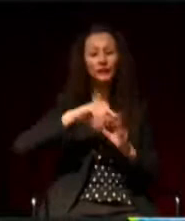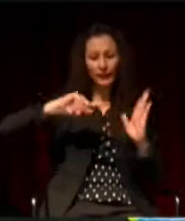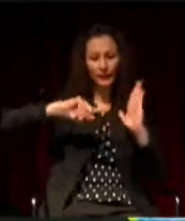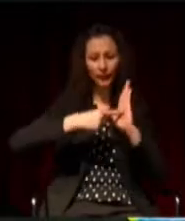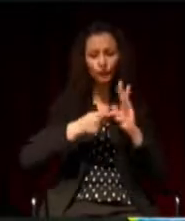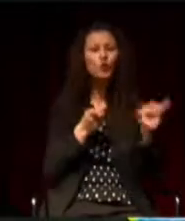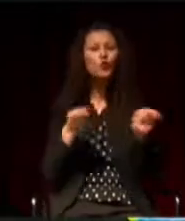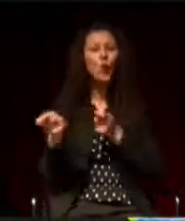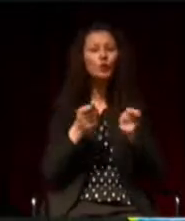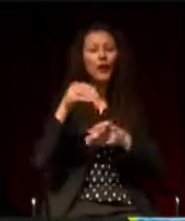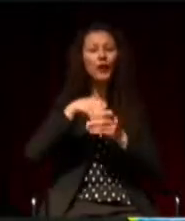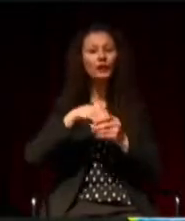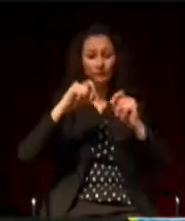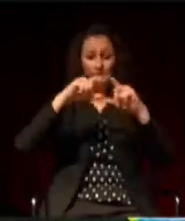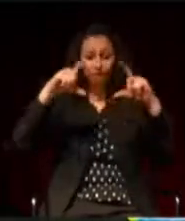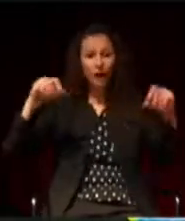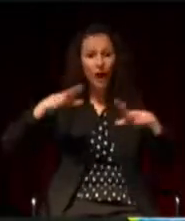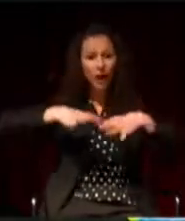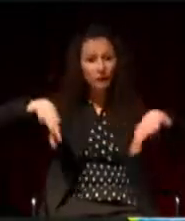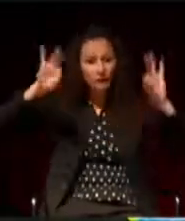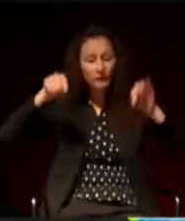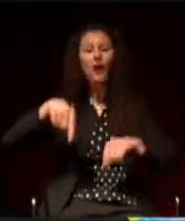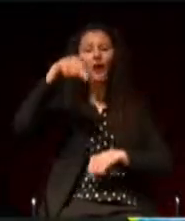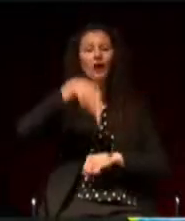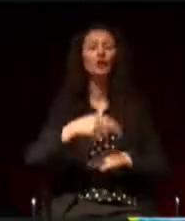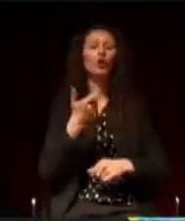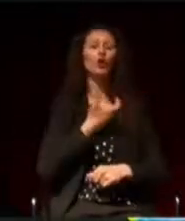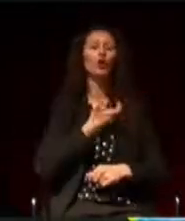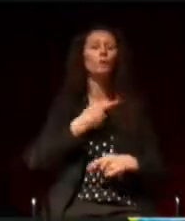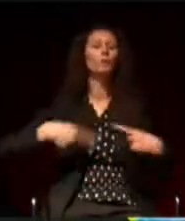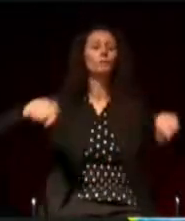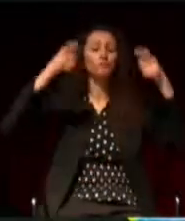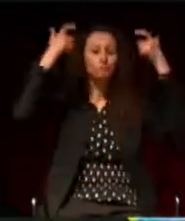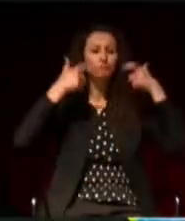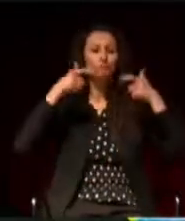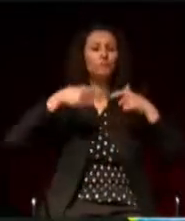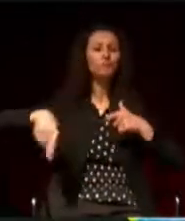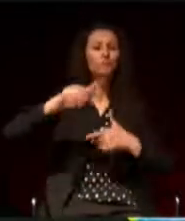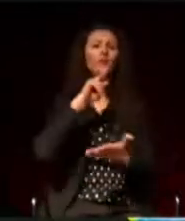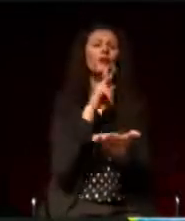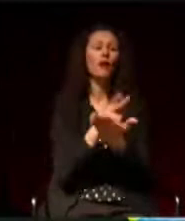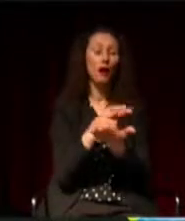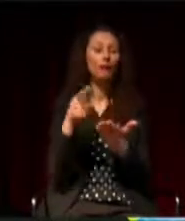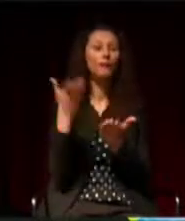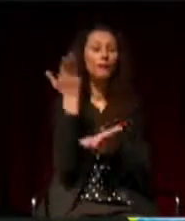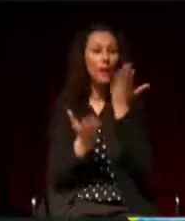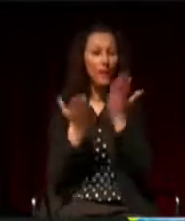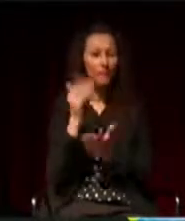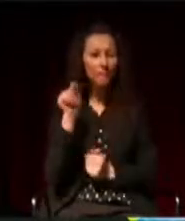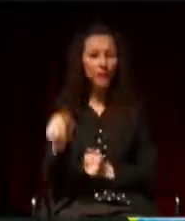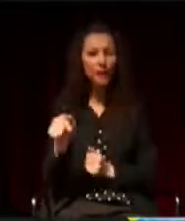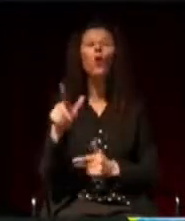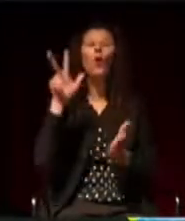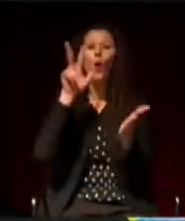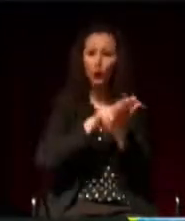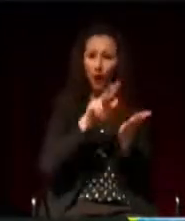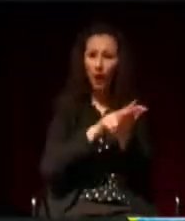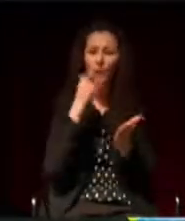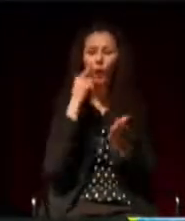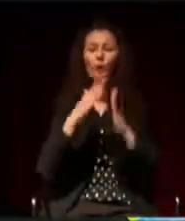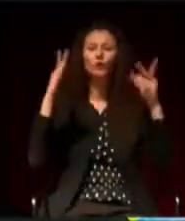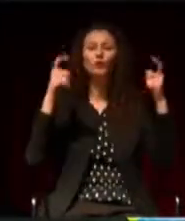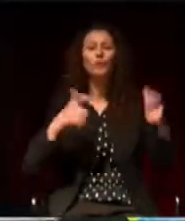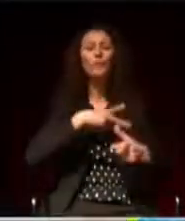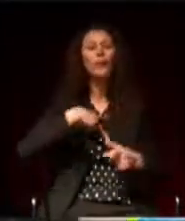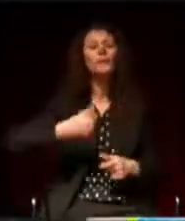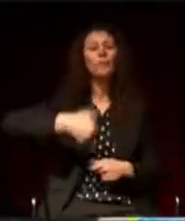edilip koordinatlı kroki şeklinde hazırlanarak aşağıdaki hükümlerin uygulanmasına yönelik karar ile birlikte değerlendirilmek ve onaylanmak üzere